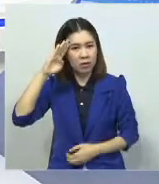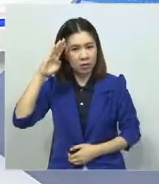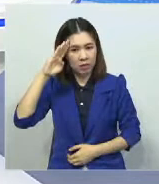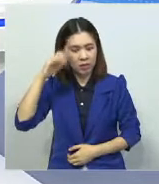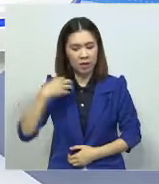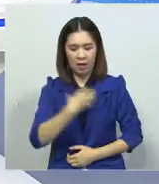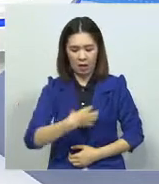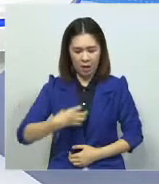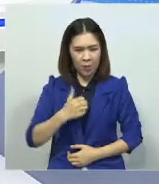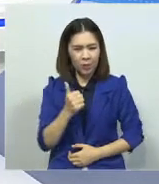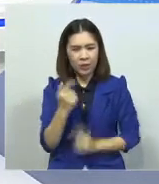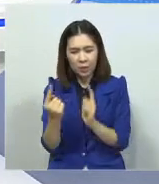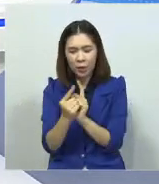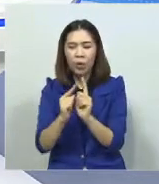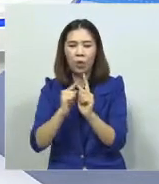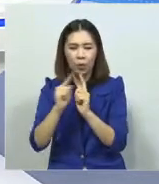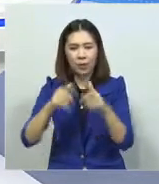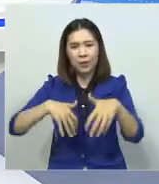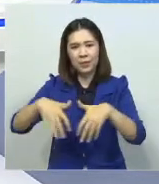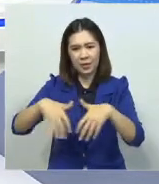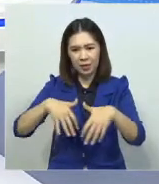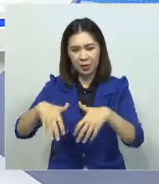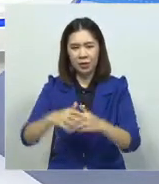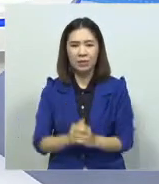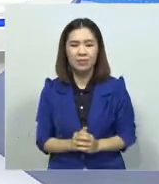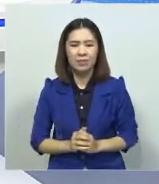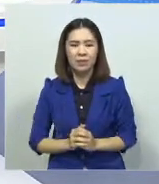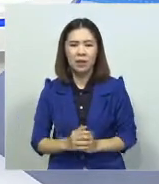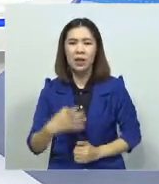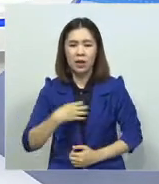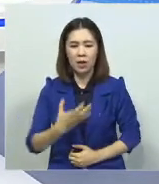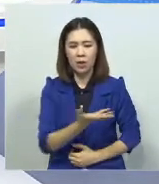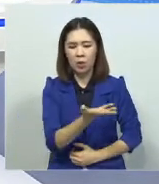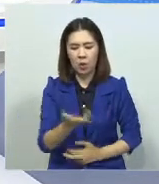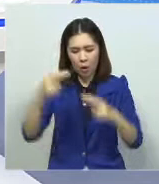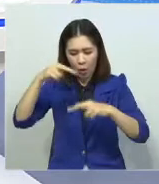รียกว่ายังอารมณ์ดีแล้วก็พูดคุยกับประชาชนนะคะอย่างช่วงท้ายเนี่ยท่านบอกว่าอยากให้ช่ว